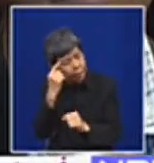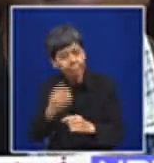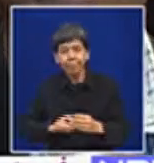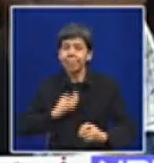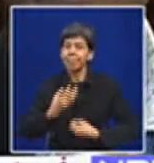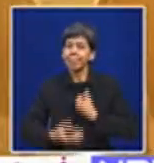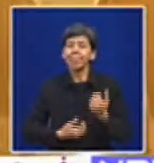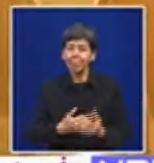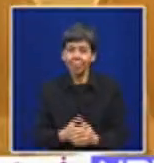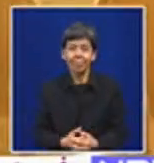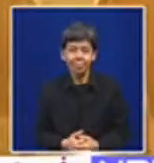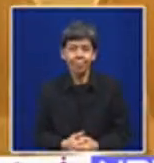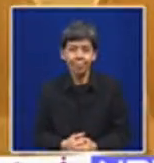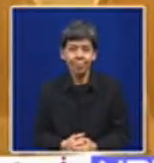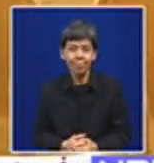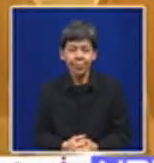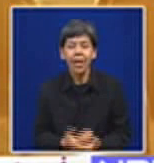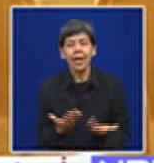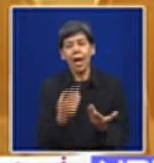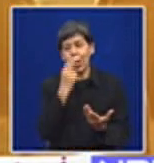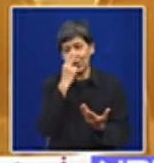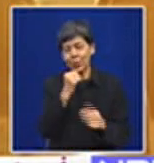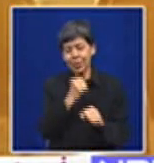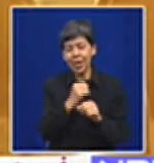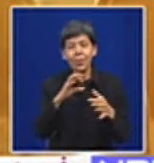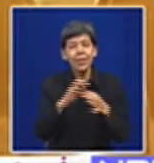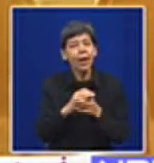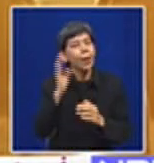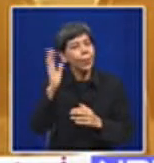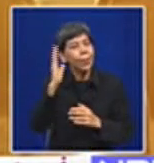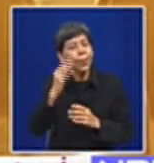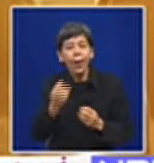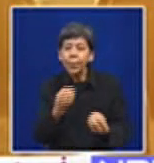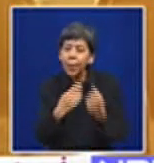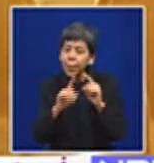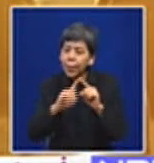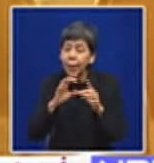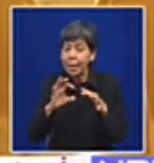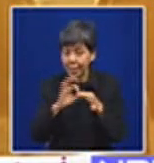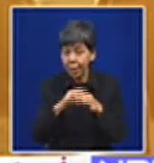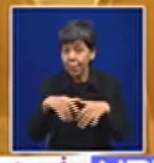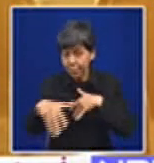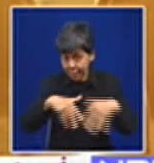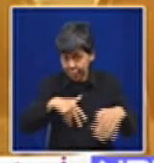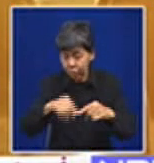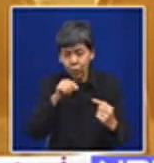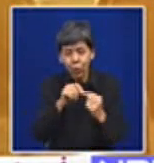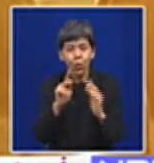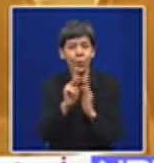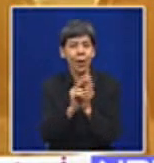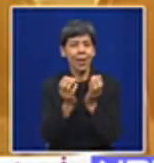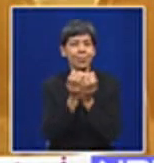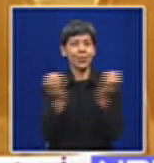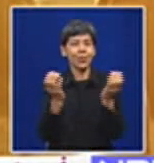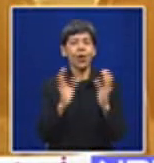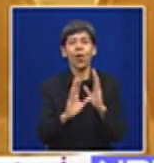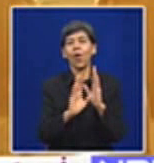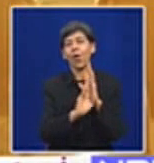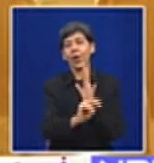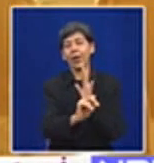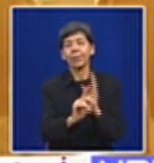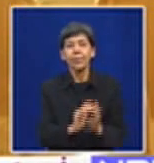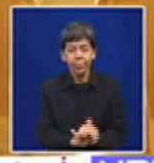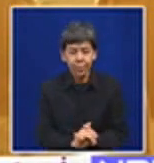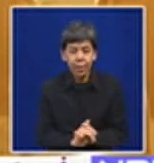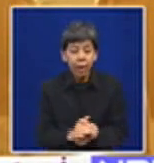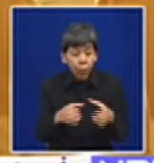คิดเห็นกันครับ ค่ะและนั่นคือบรรยากาศการเปิดเวทีรับฟังความคิดเห็นของประชาชนต่อร่างธรรมนูญที่จังหวัดขอนแก่นนะคะ